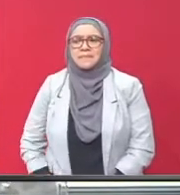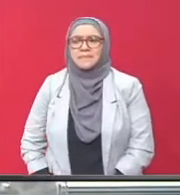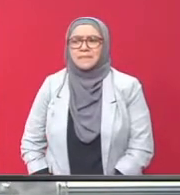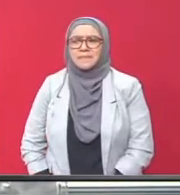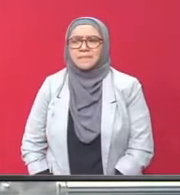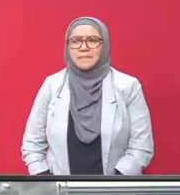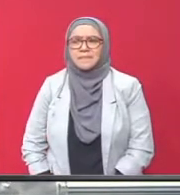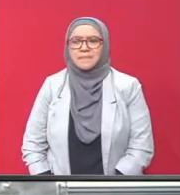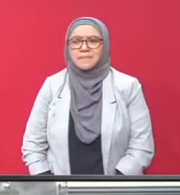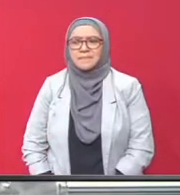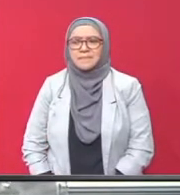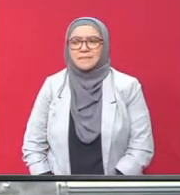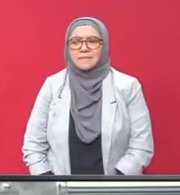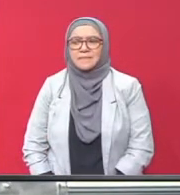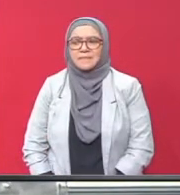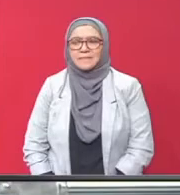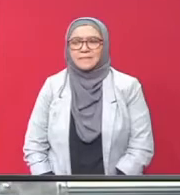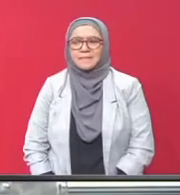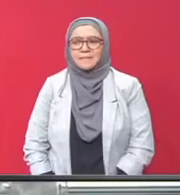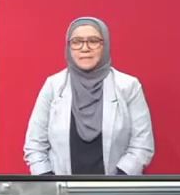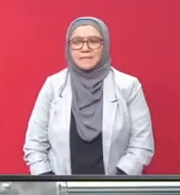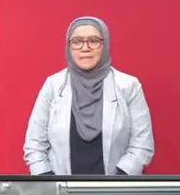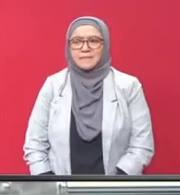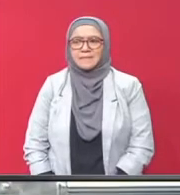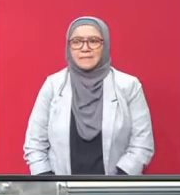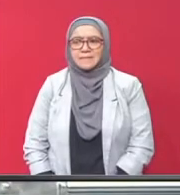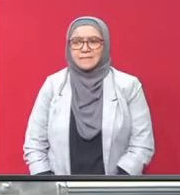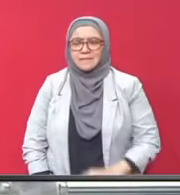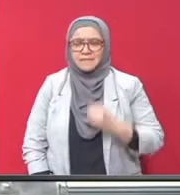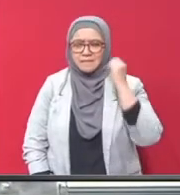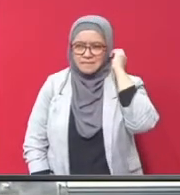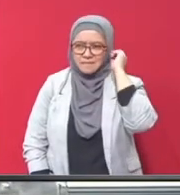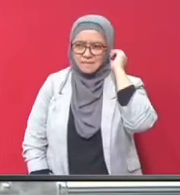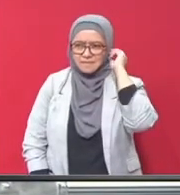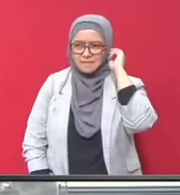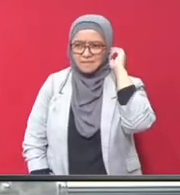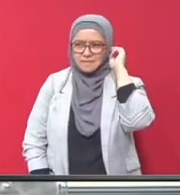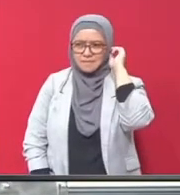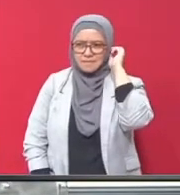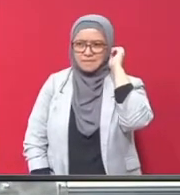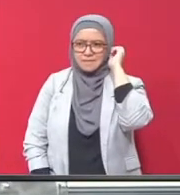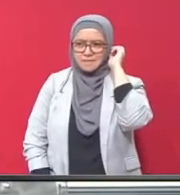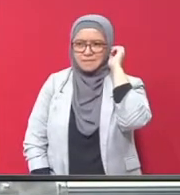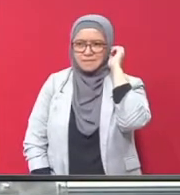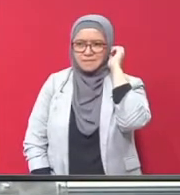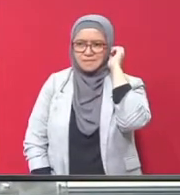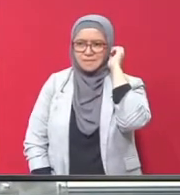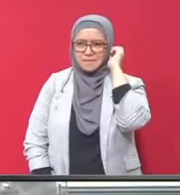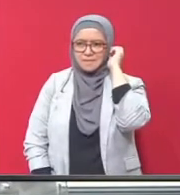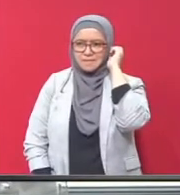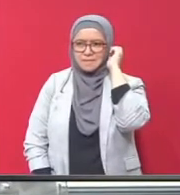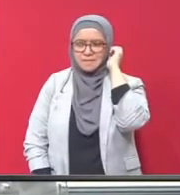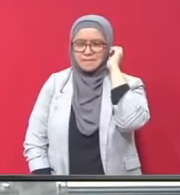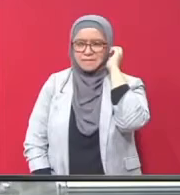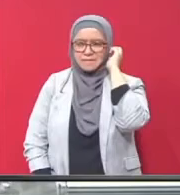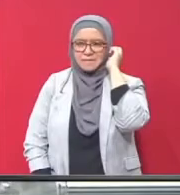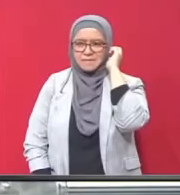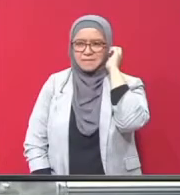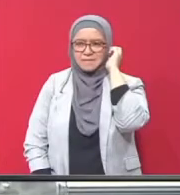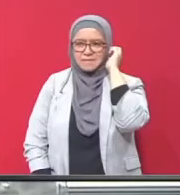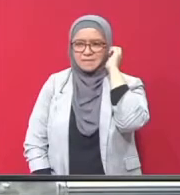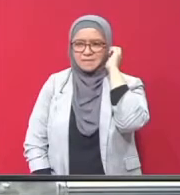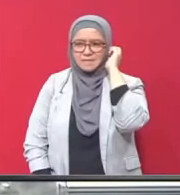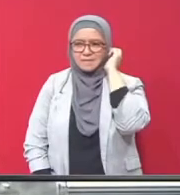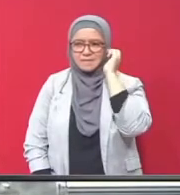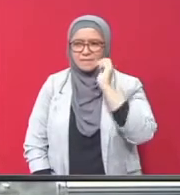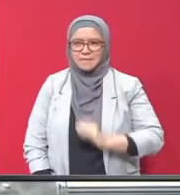1950 permohonan majikan yang melibatkan dua Find 7 juta pekerja sebanyak sebelas